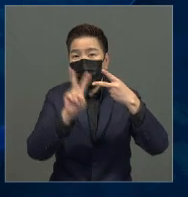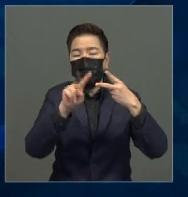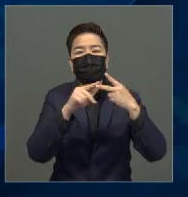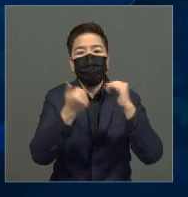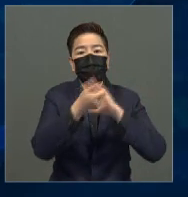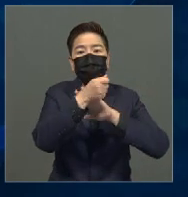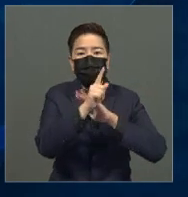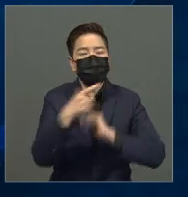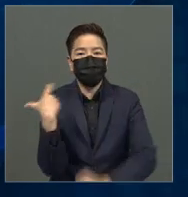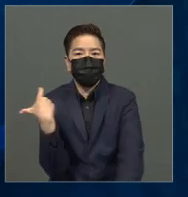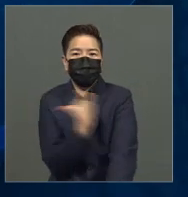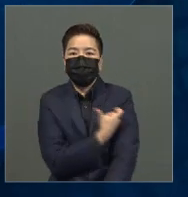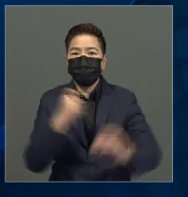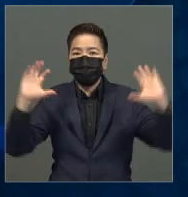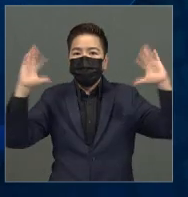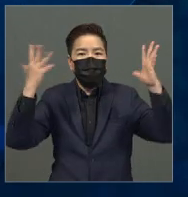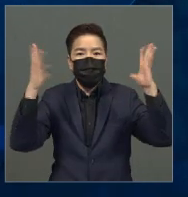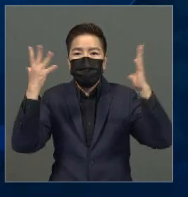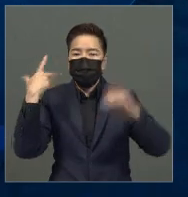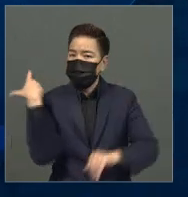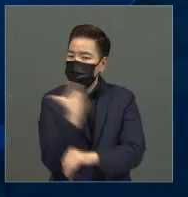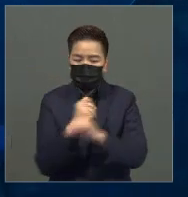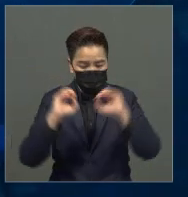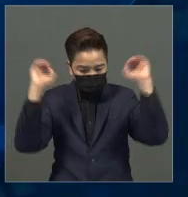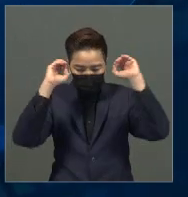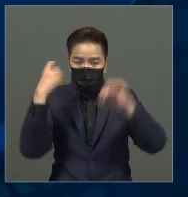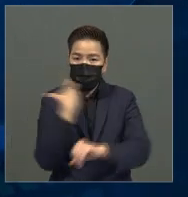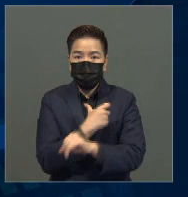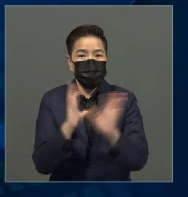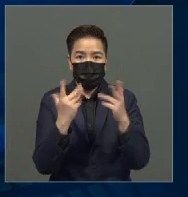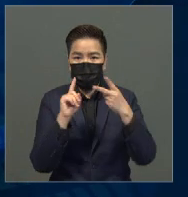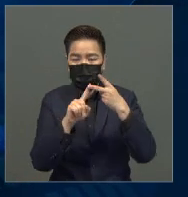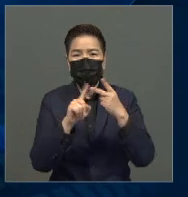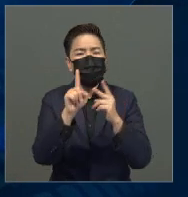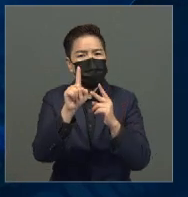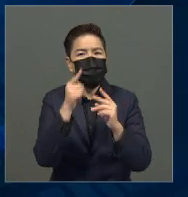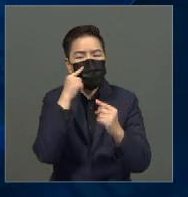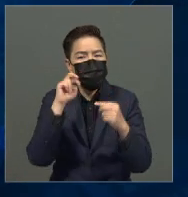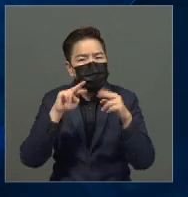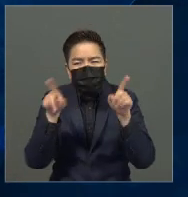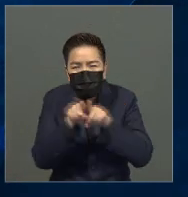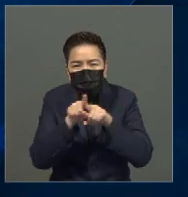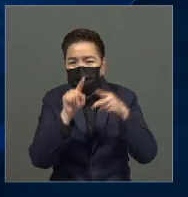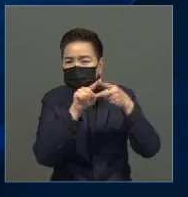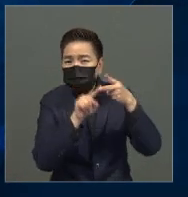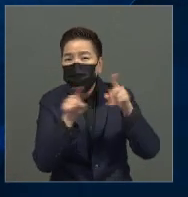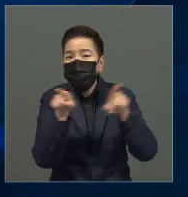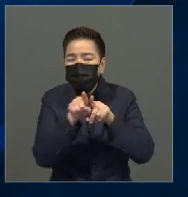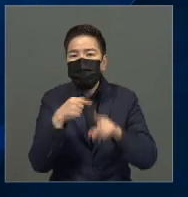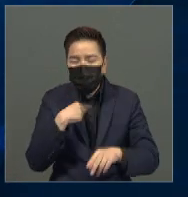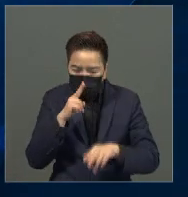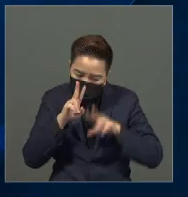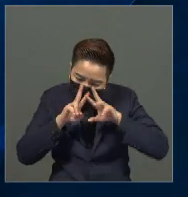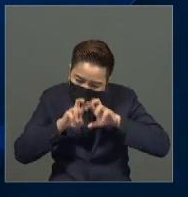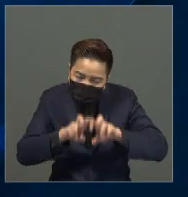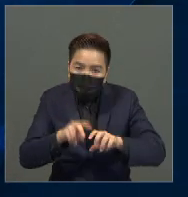นะคะไม่มีประวัติฉีดวัคซีนก็ยังไม่ได้รับวัคซีนนะคะและสิ่งสำคัญที่เป็นปัจจัยร่วมค่ะก็คือมีการสอบ